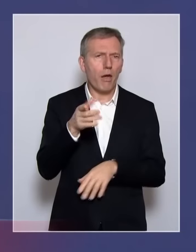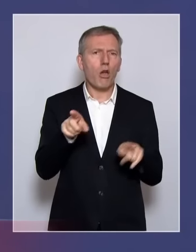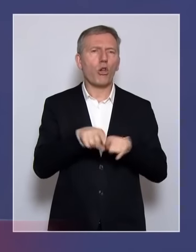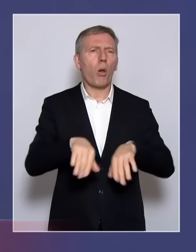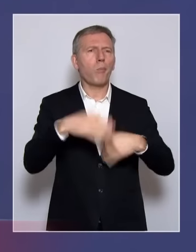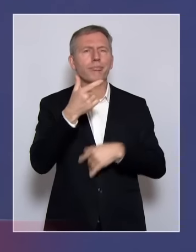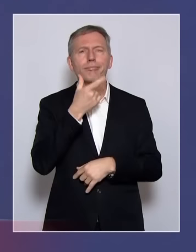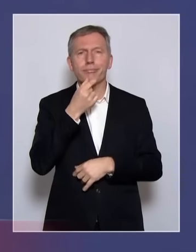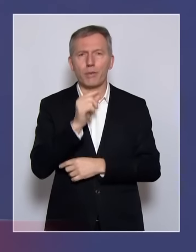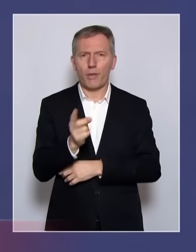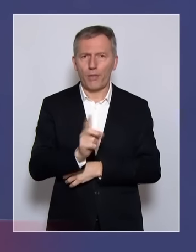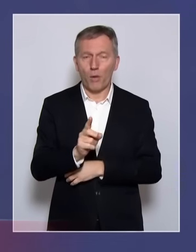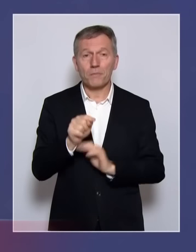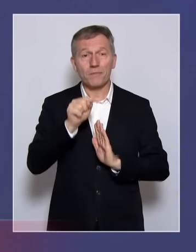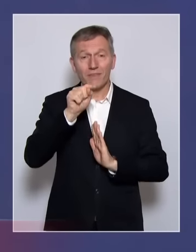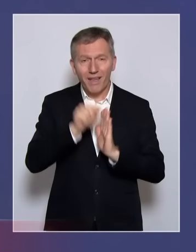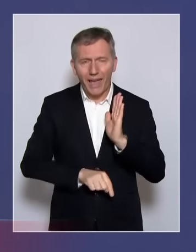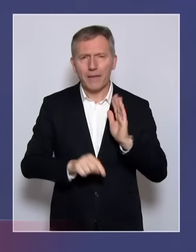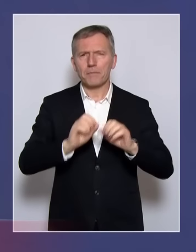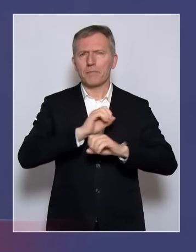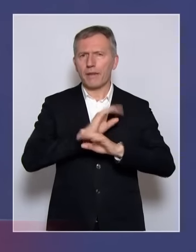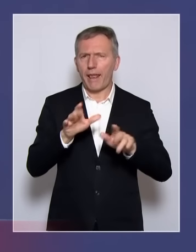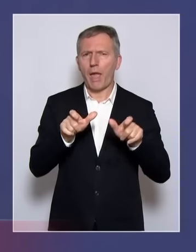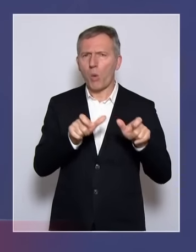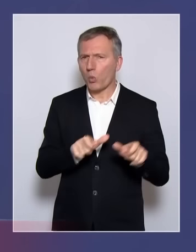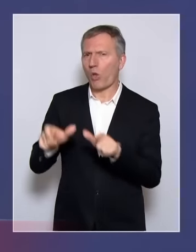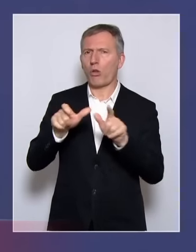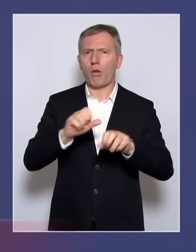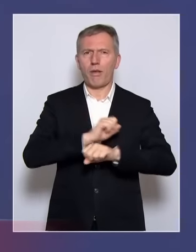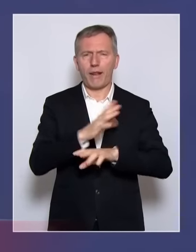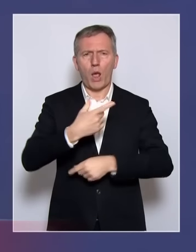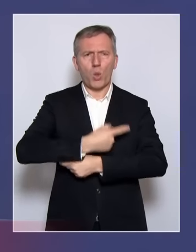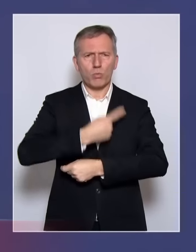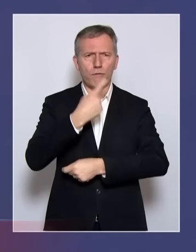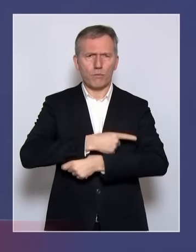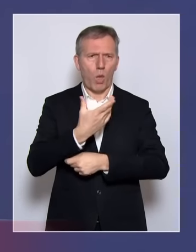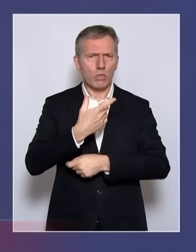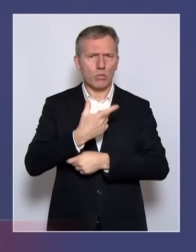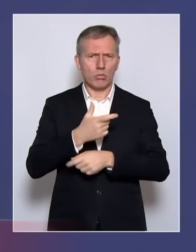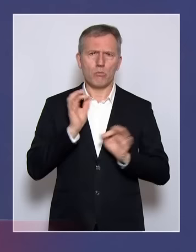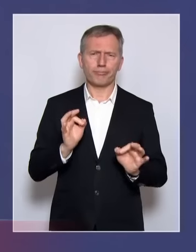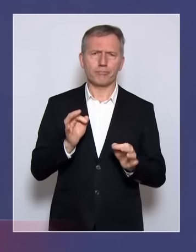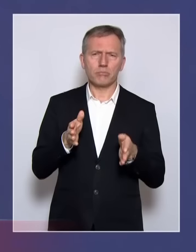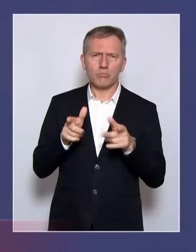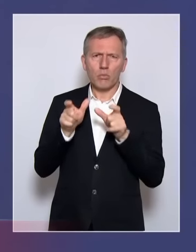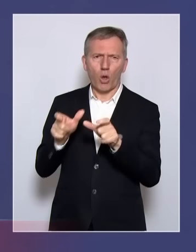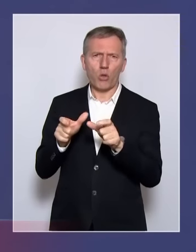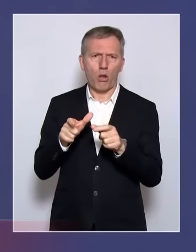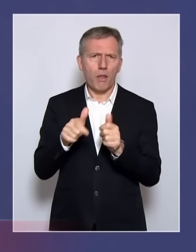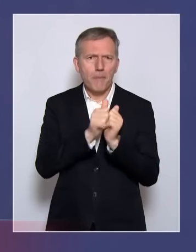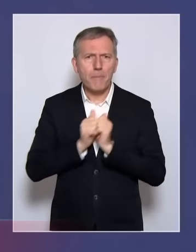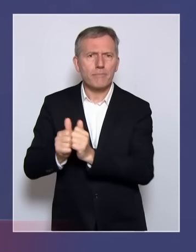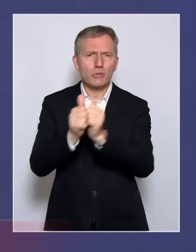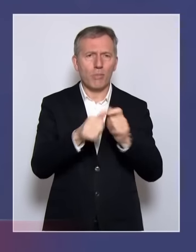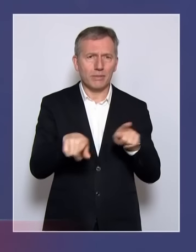n'était. Des règles claires, un contrôle clair aussi avec des forces douanières communes. C'est ça, la politique commerciale qui est la seule